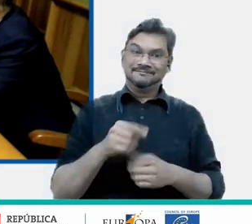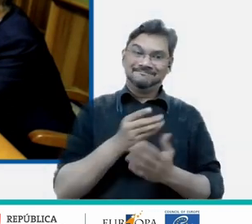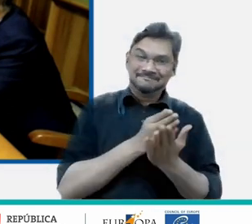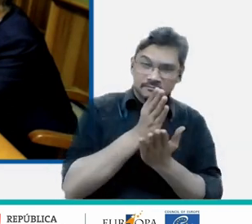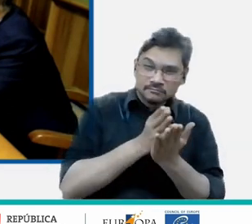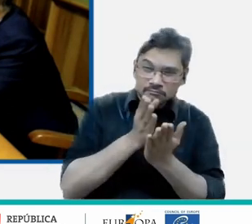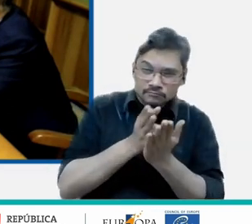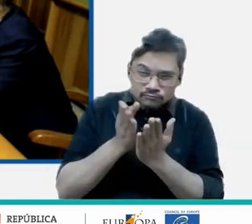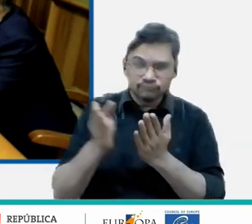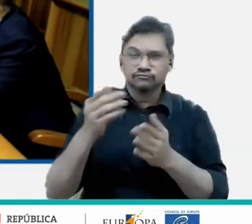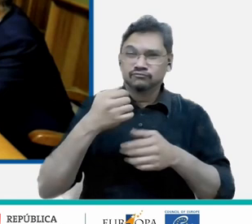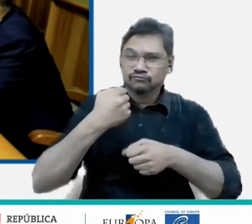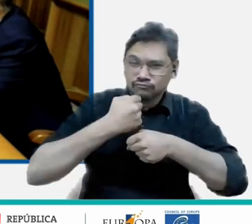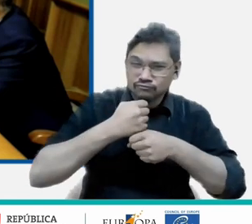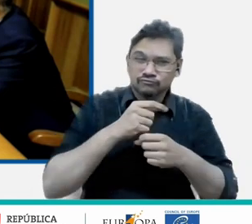задачам.